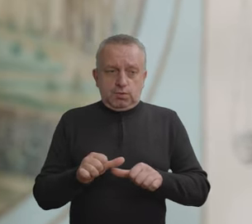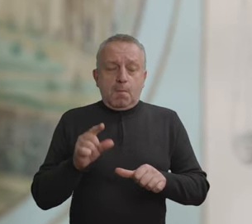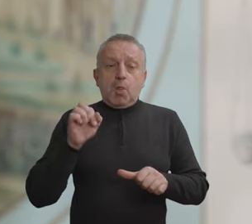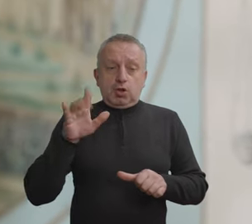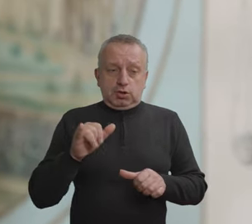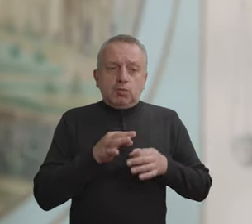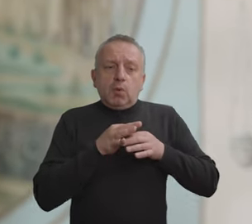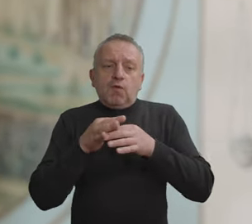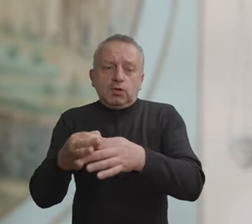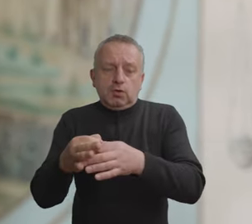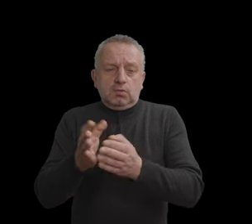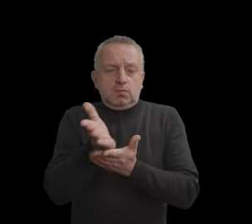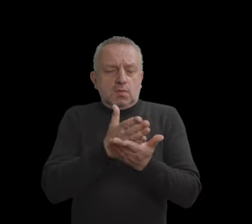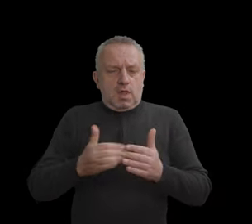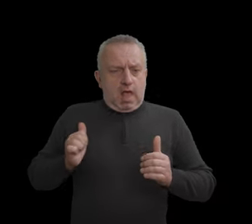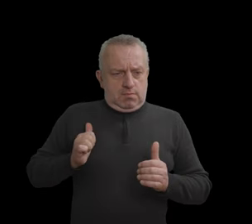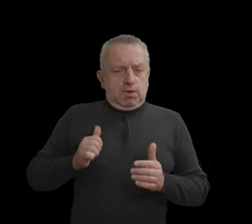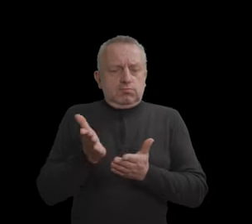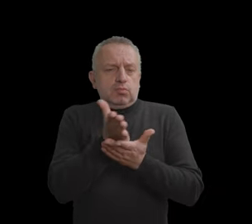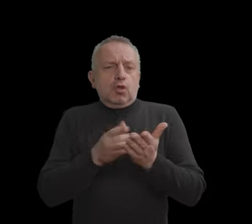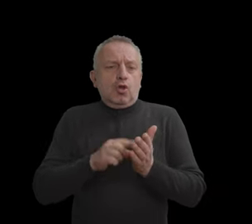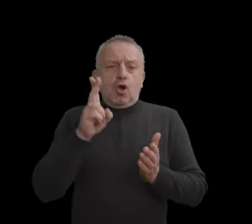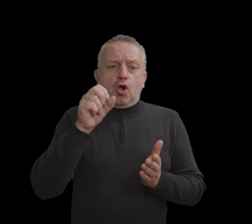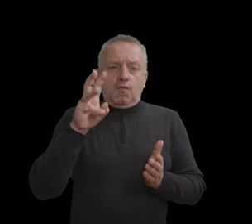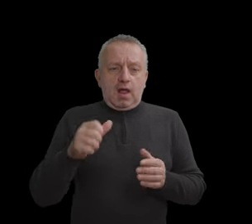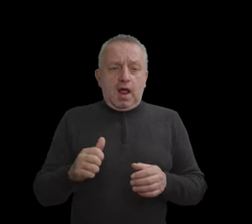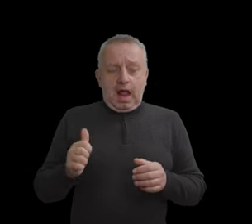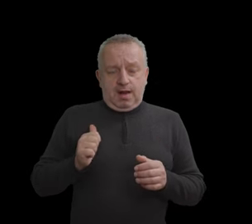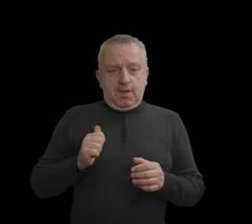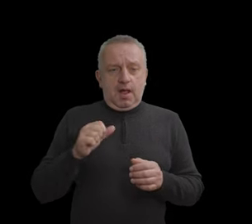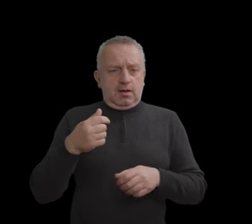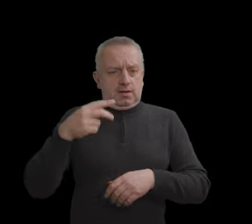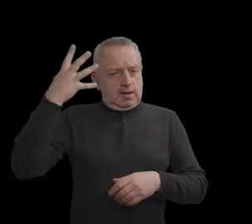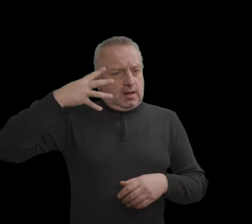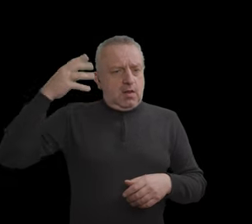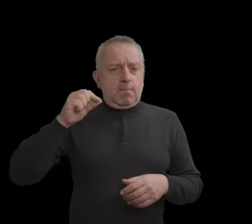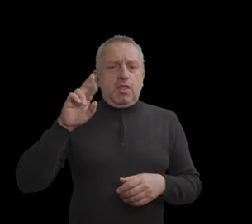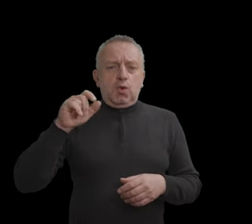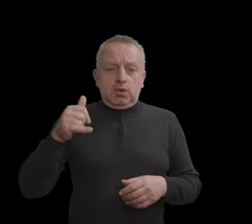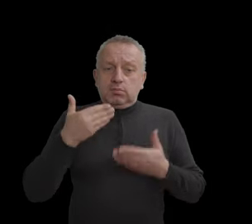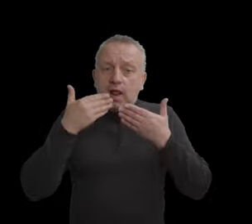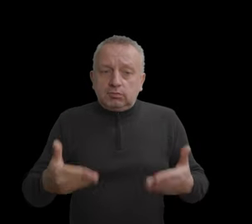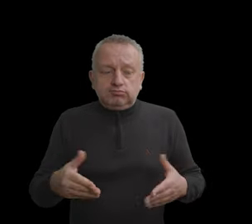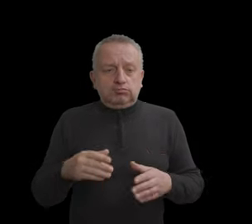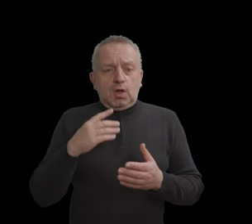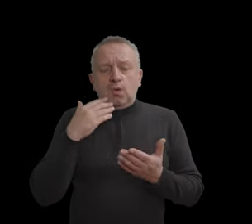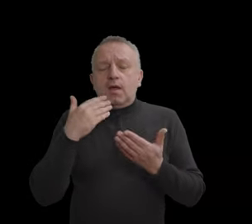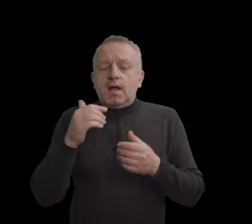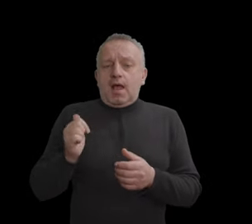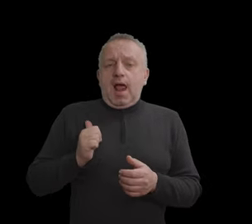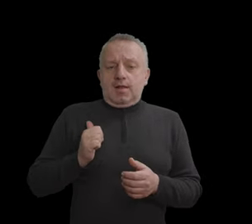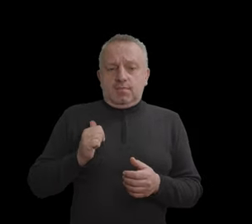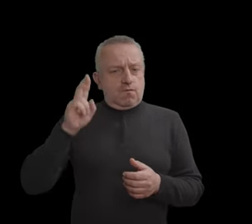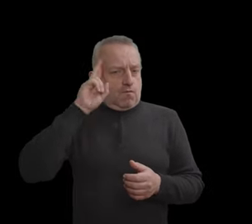Jerzy Potocki przeprowadził armię atamana Semena Petlury w okolice Kowla, dzięki czemu